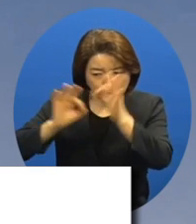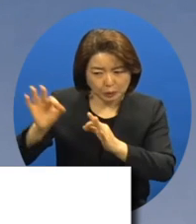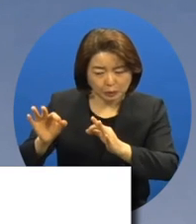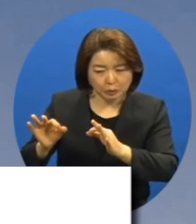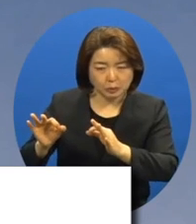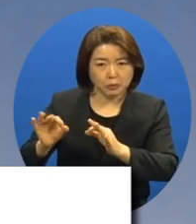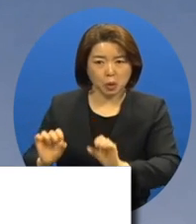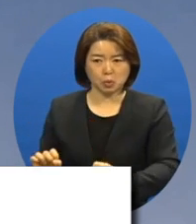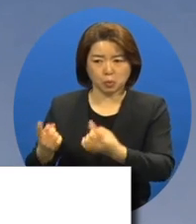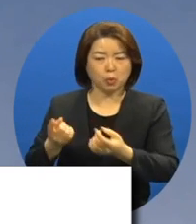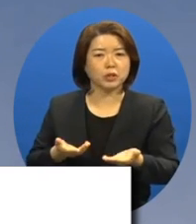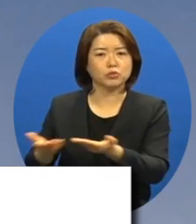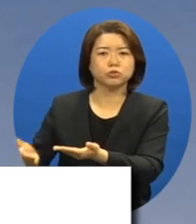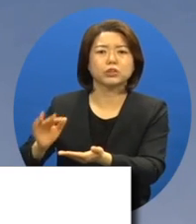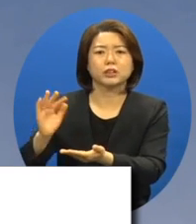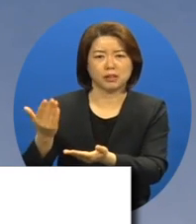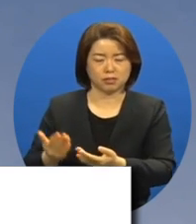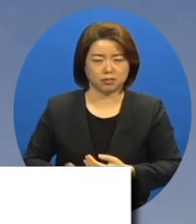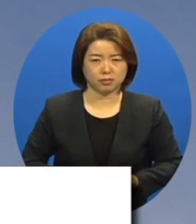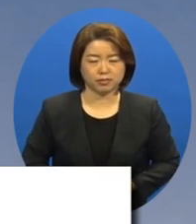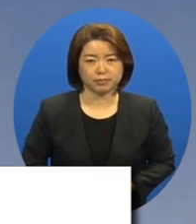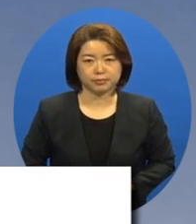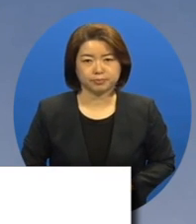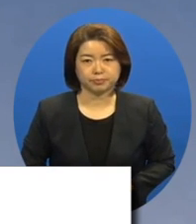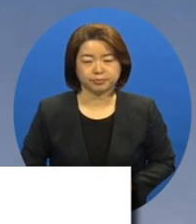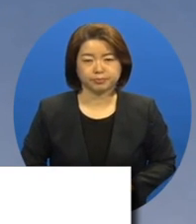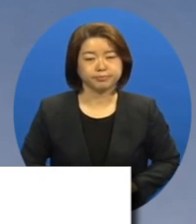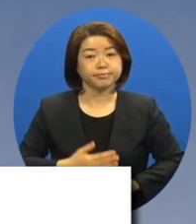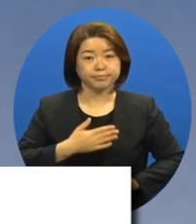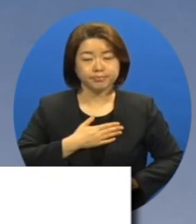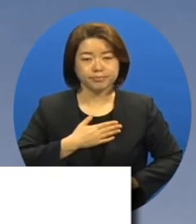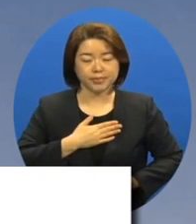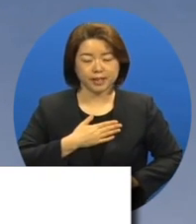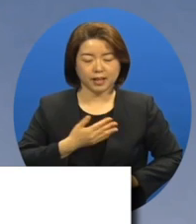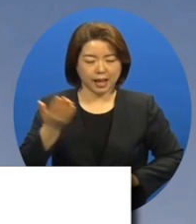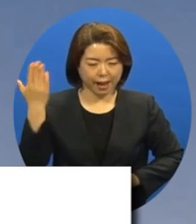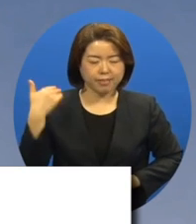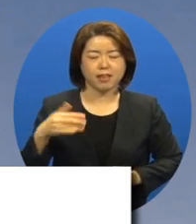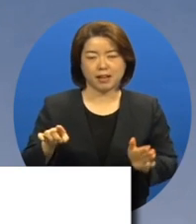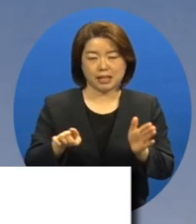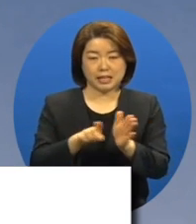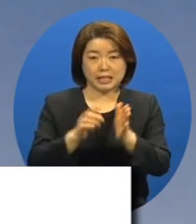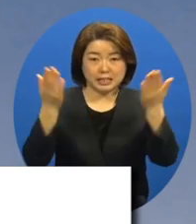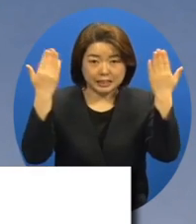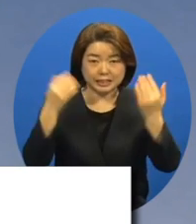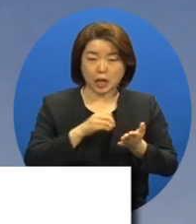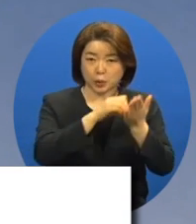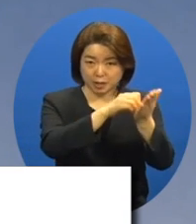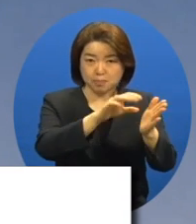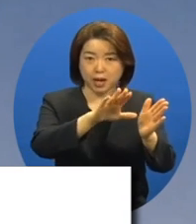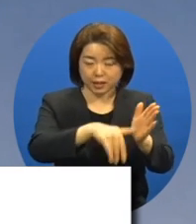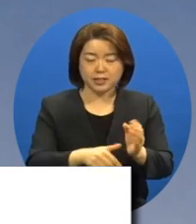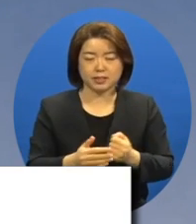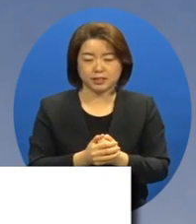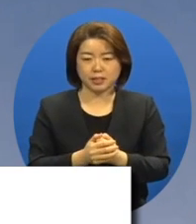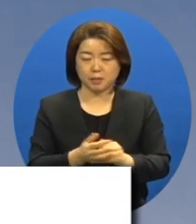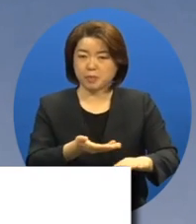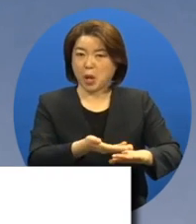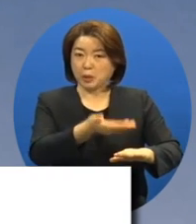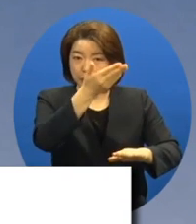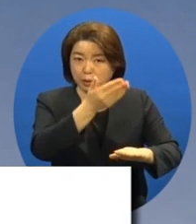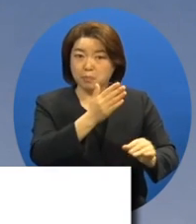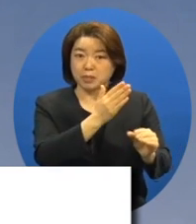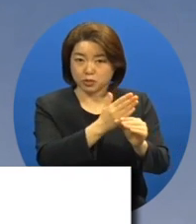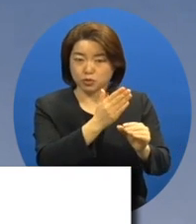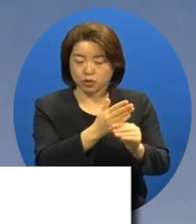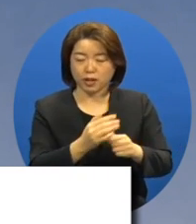나에게 되는 것입니다 제가 신학교 들어갔을 때의 그 때 상급생 들 중에